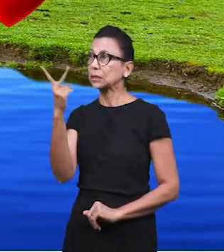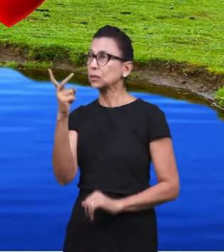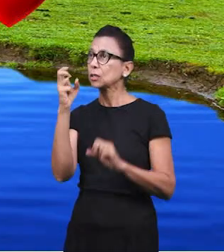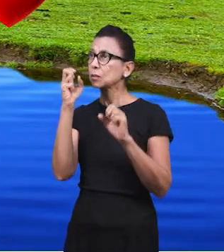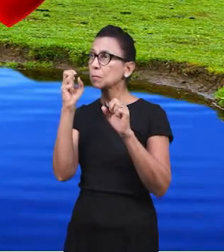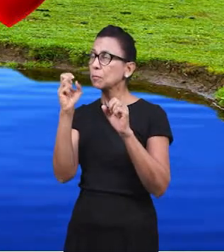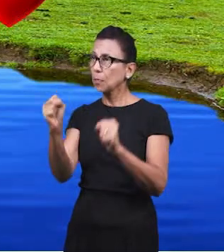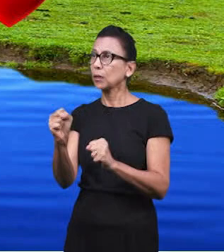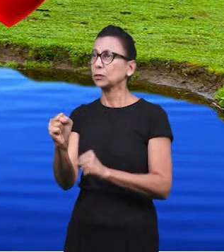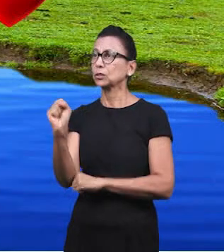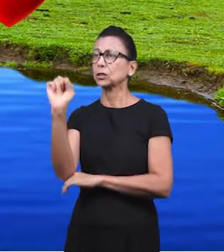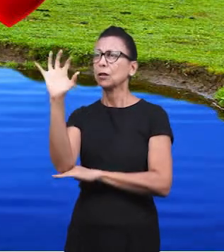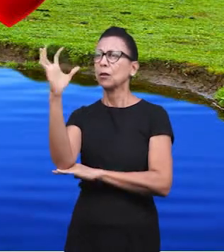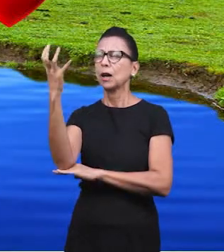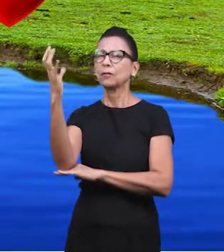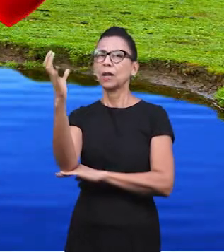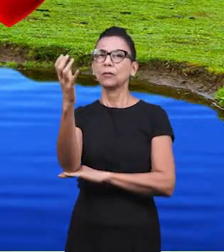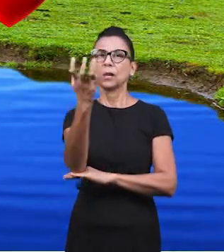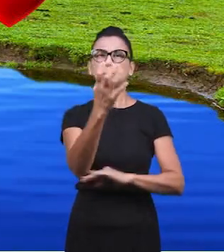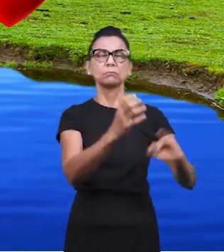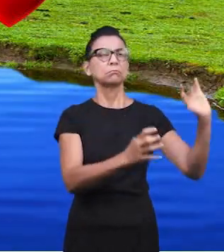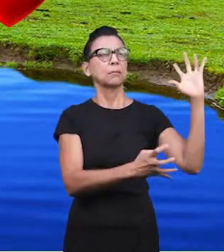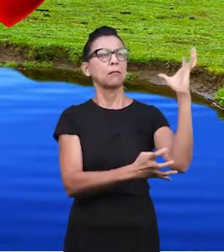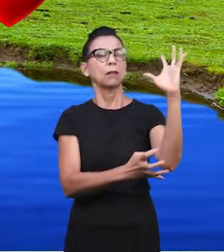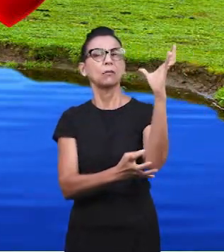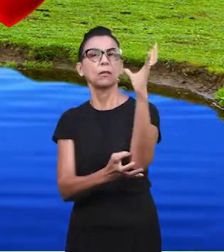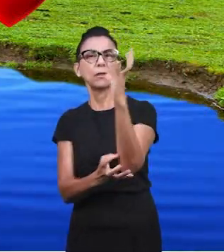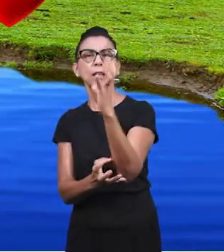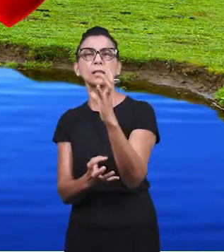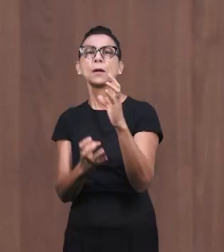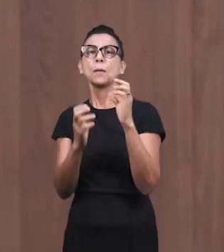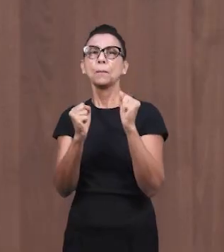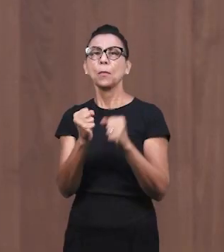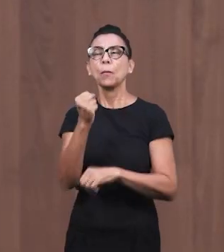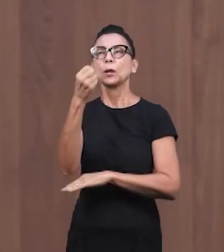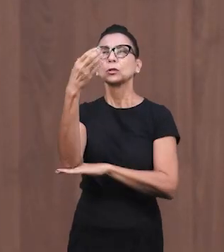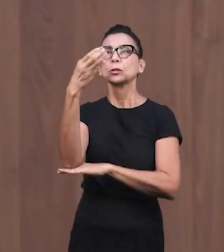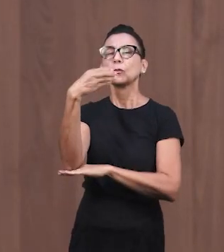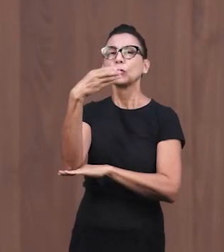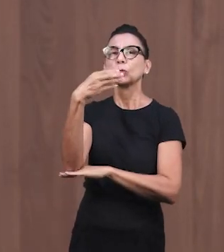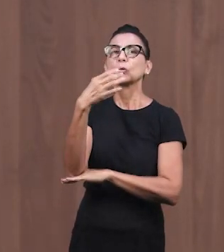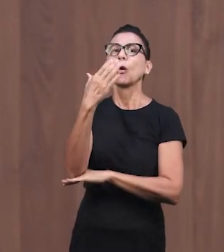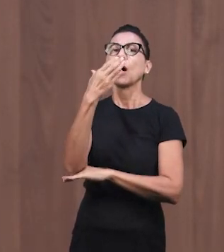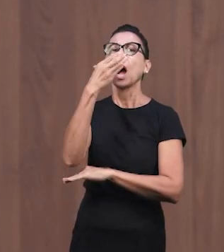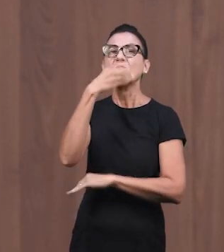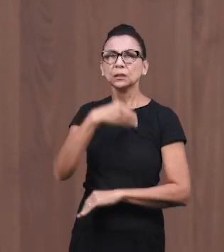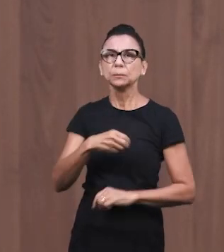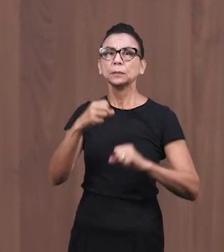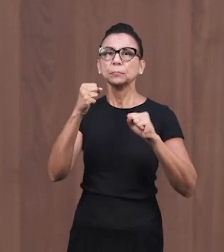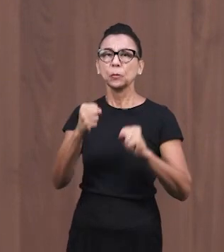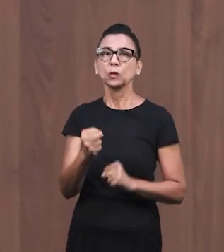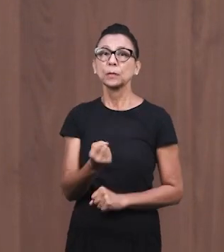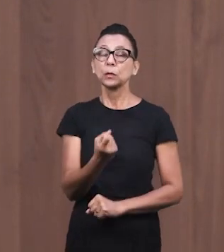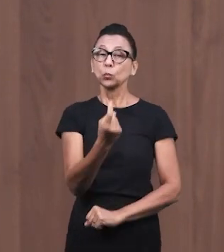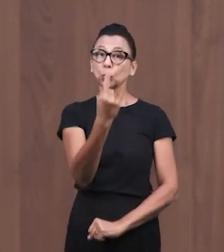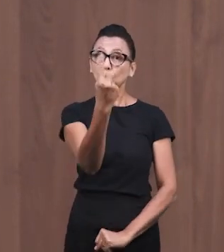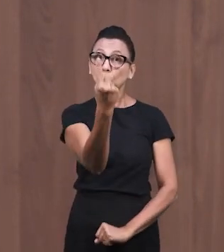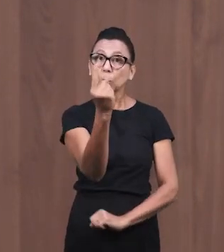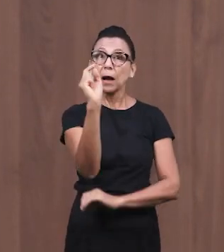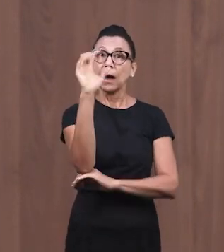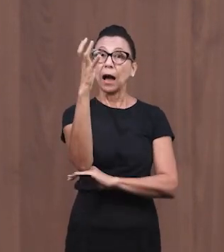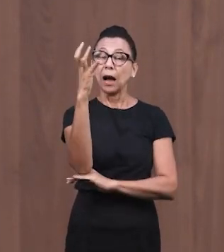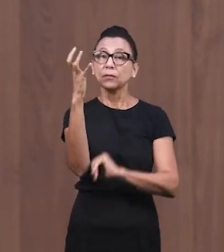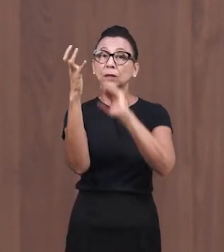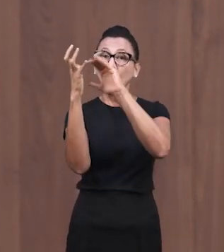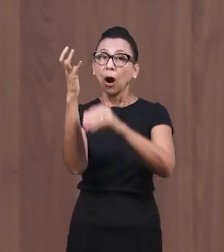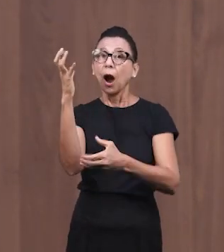de tous ces arbres, sauf une. L'arbre de la connaissance du bien et du mal,